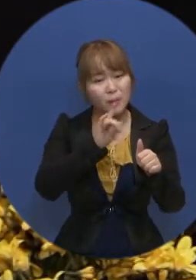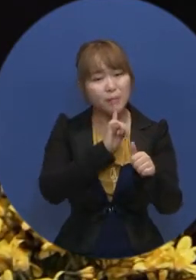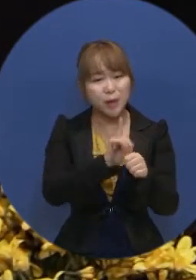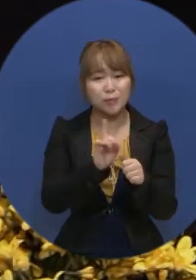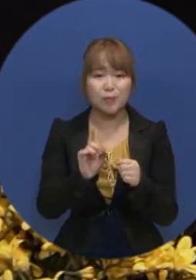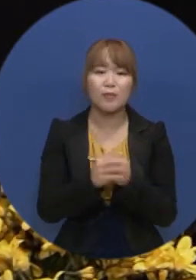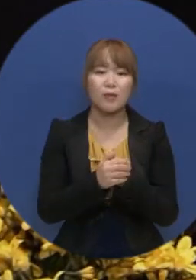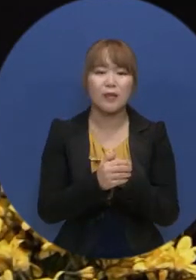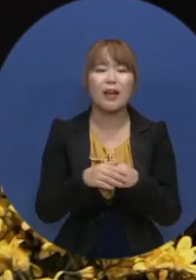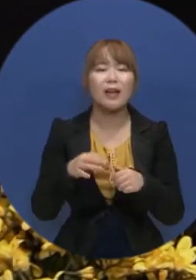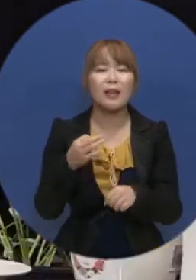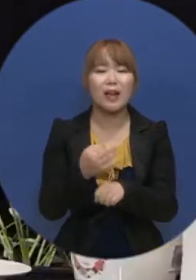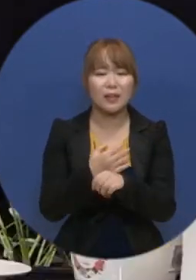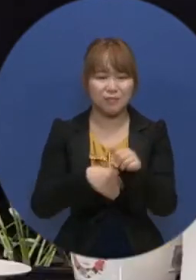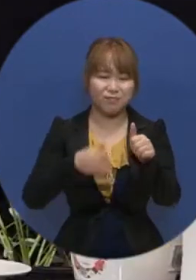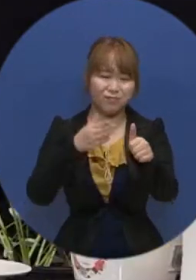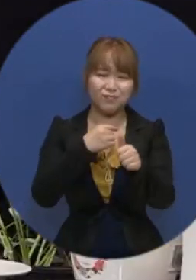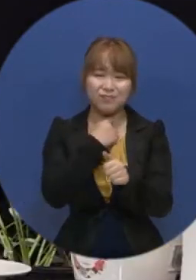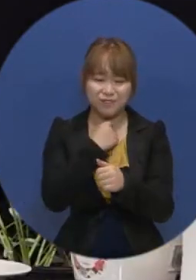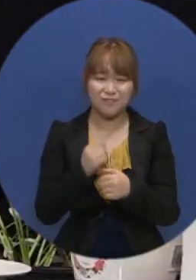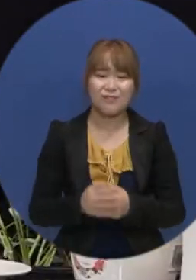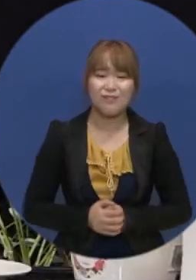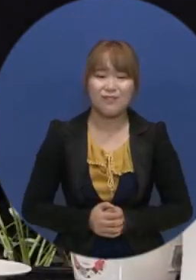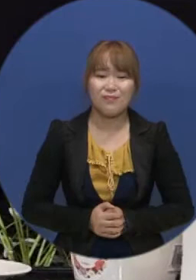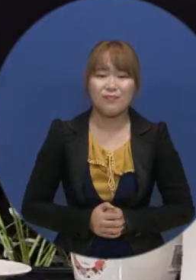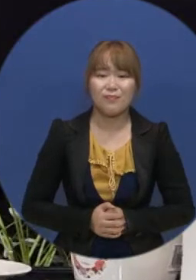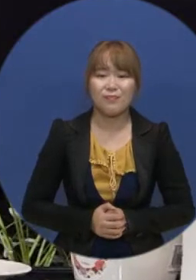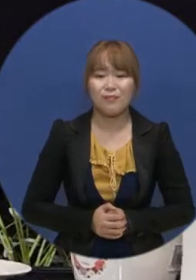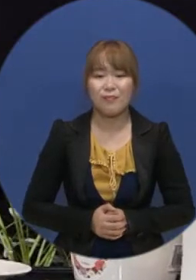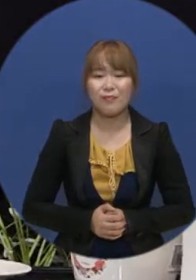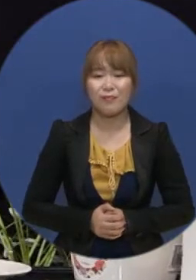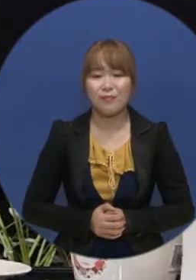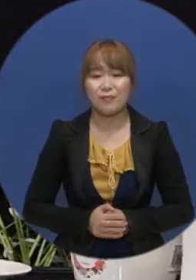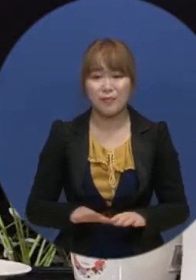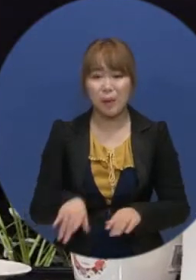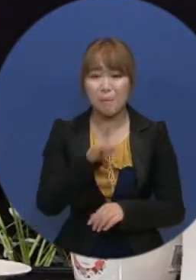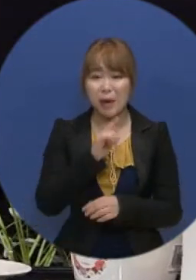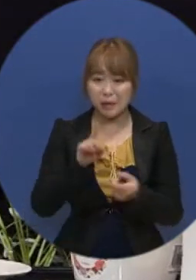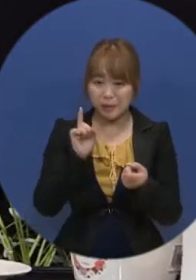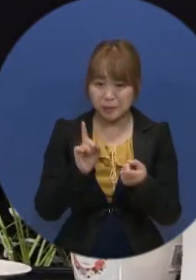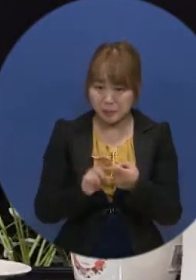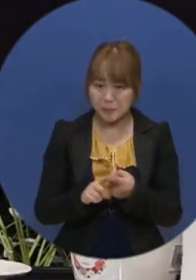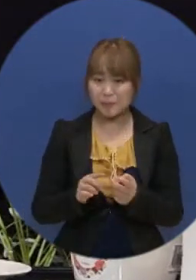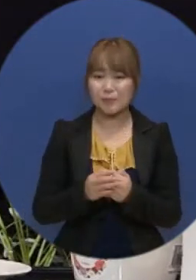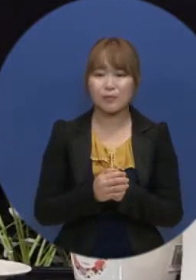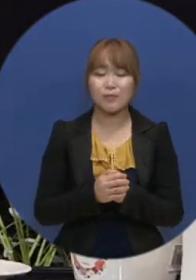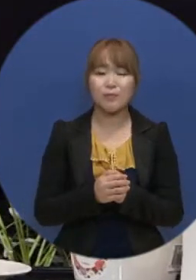있다면 잠깐 권면해 주셨으면 좋겠습니다. 네, 요즘 네. 말씀하신 대로 네.